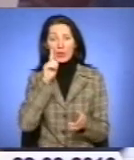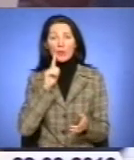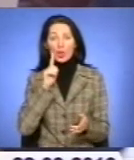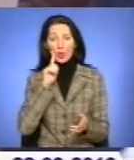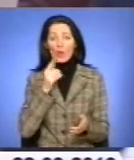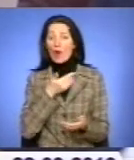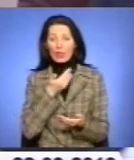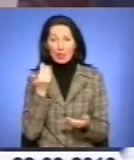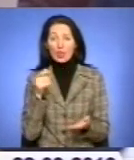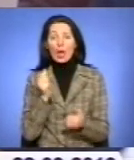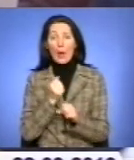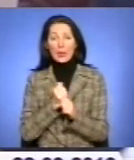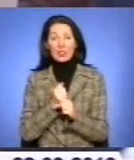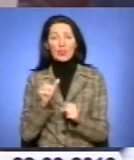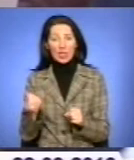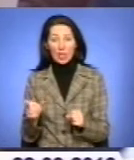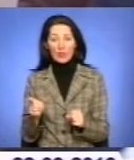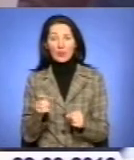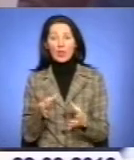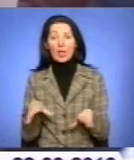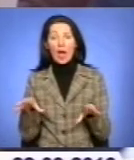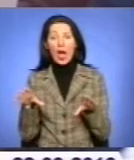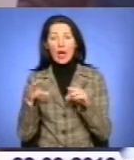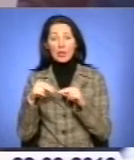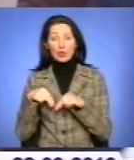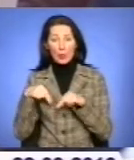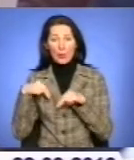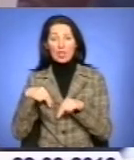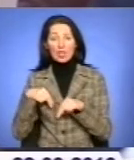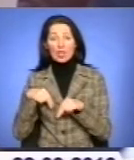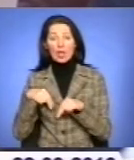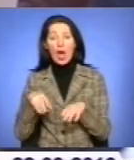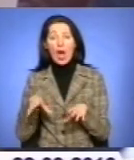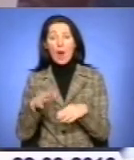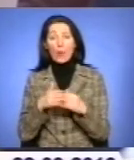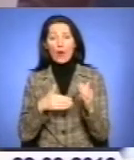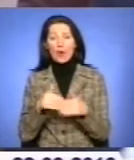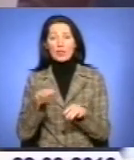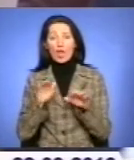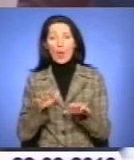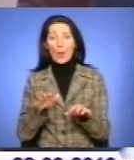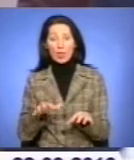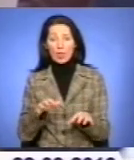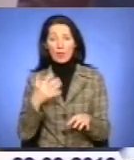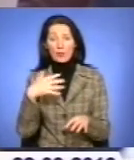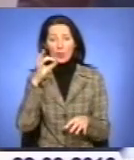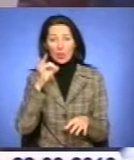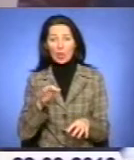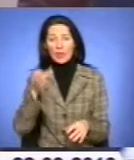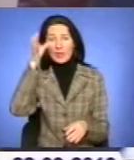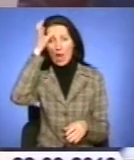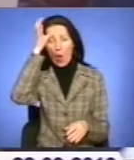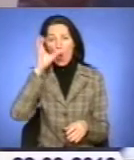тимчасово відсутніх працівників, за суміщення професій, посад до 50%, за науковий ступінь